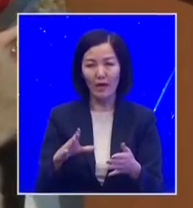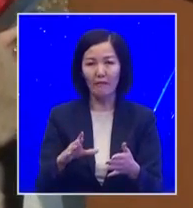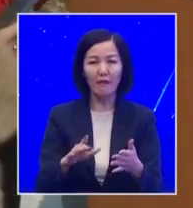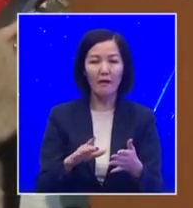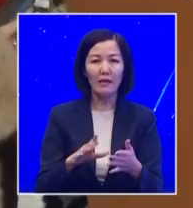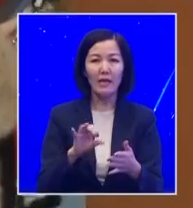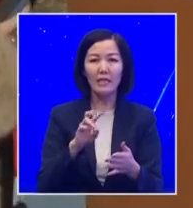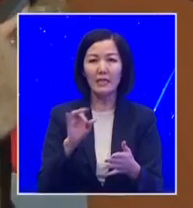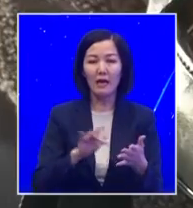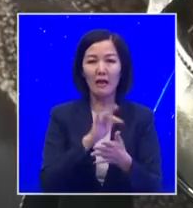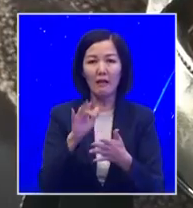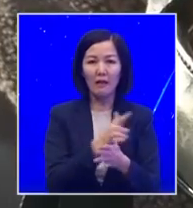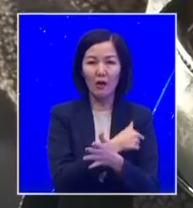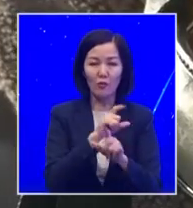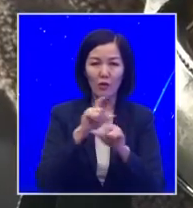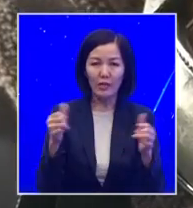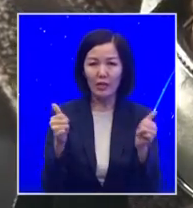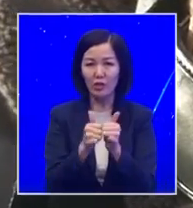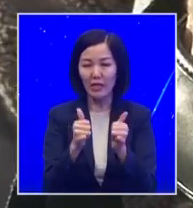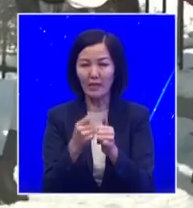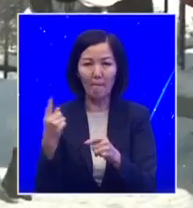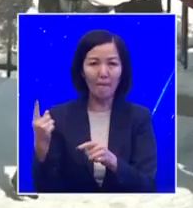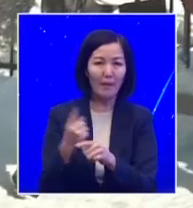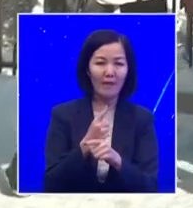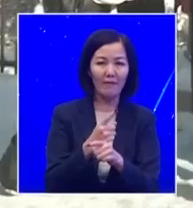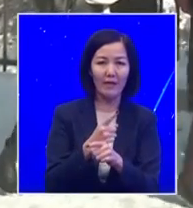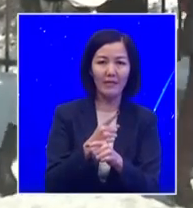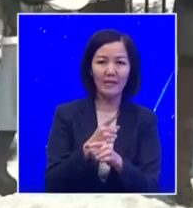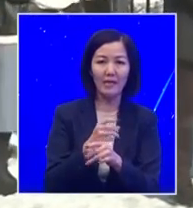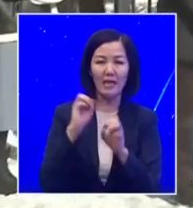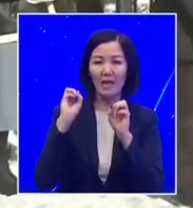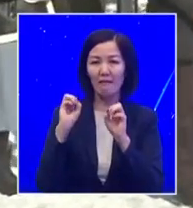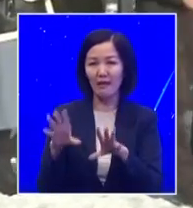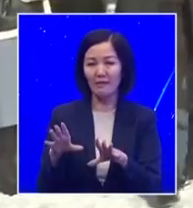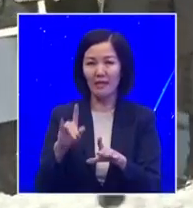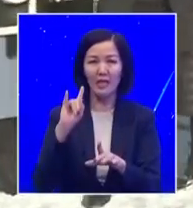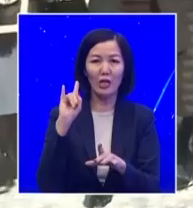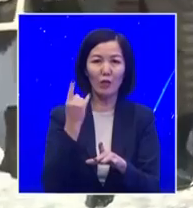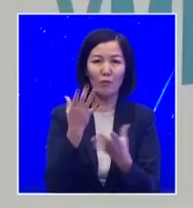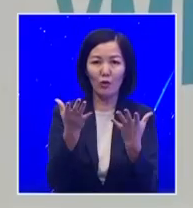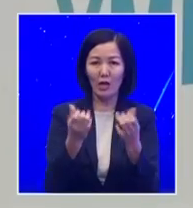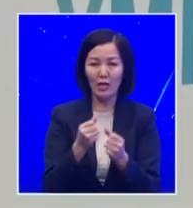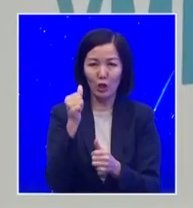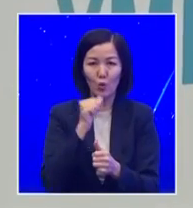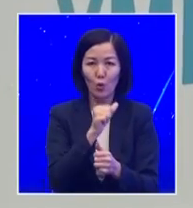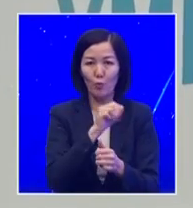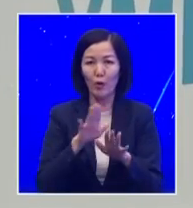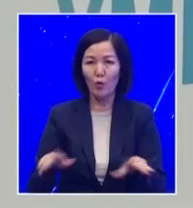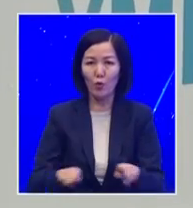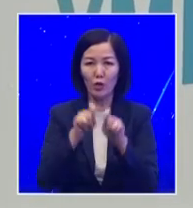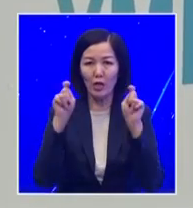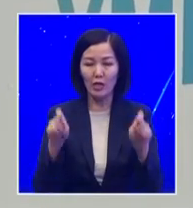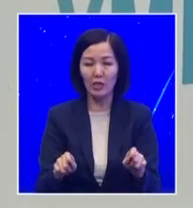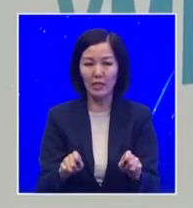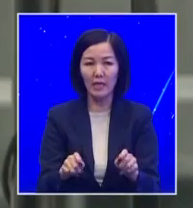қалалық орталық ауруханасының жанынан елде тұңғыш рет тастанды нәрестелерді қабылдайтын ресми пункт ашылды. Ұлттық